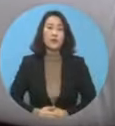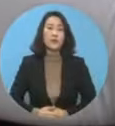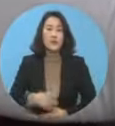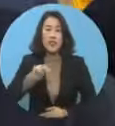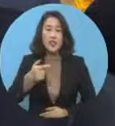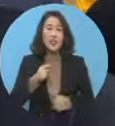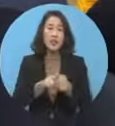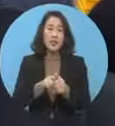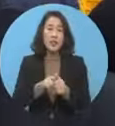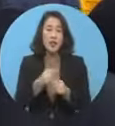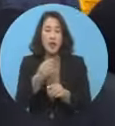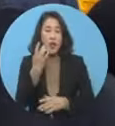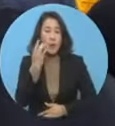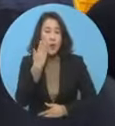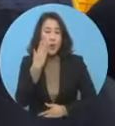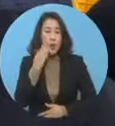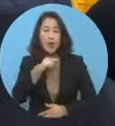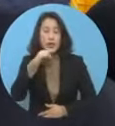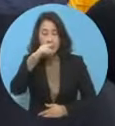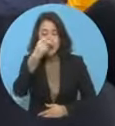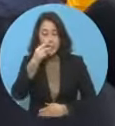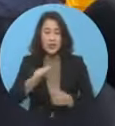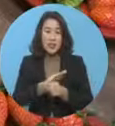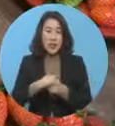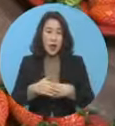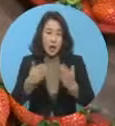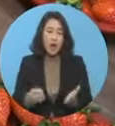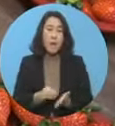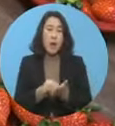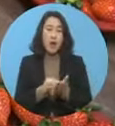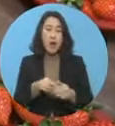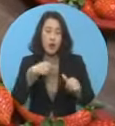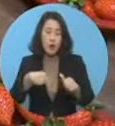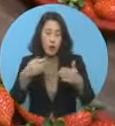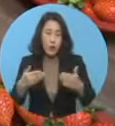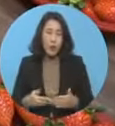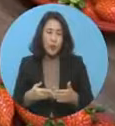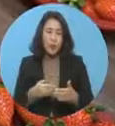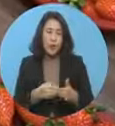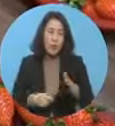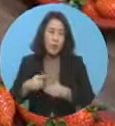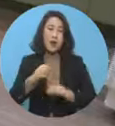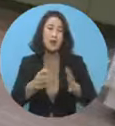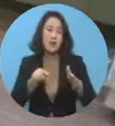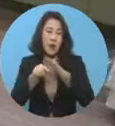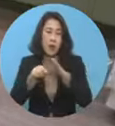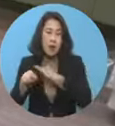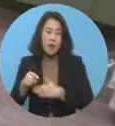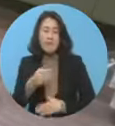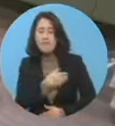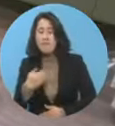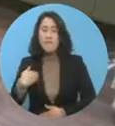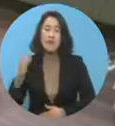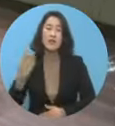씨는 벌교 딸기 사랑 장목반에 가입해 교육과 선진지 견학을 통해 자신감을 얻었습니다. 아직도 모르는